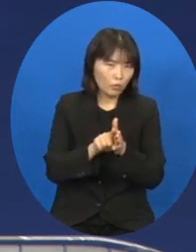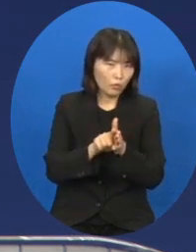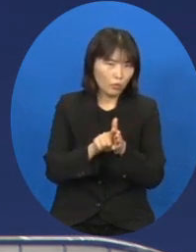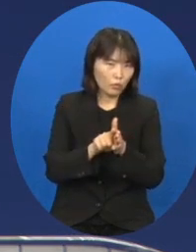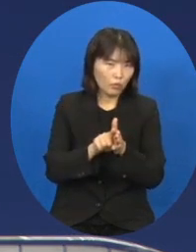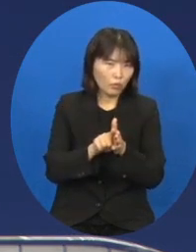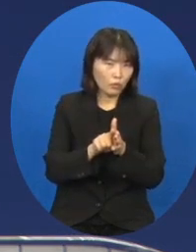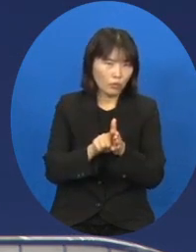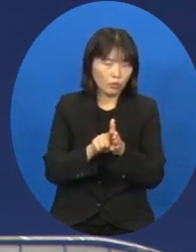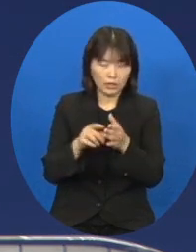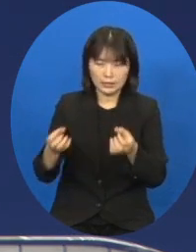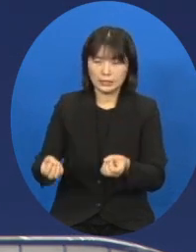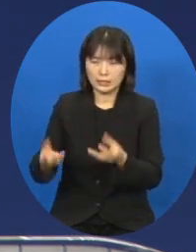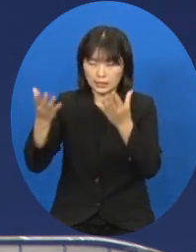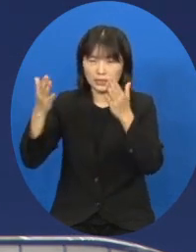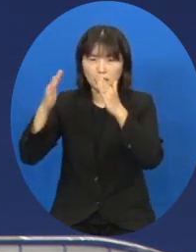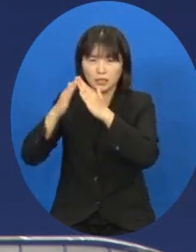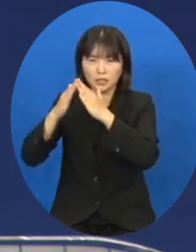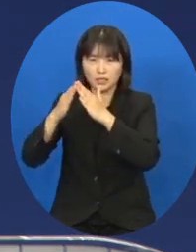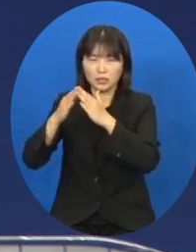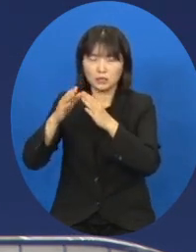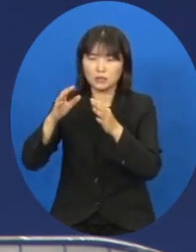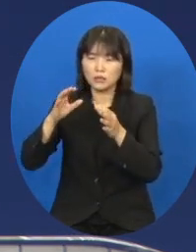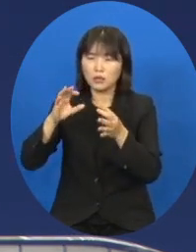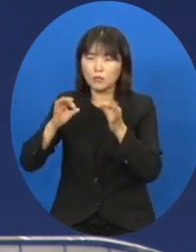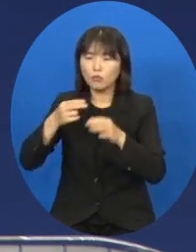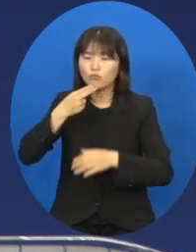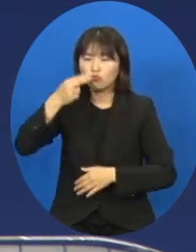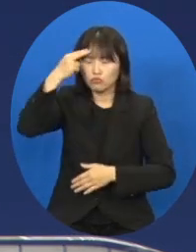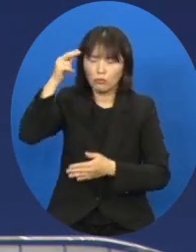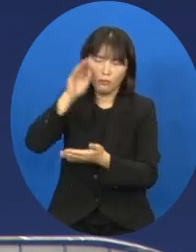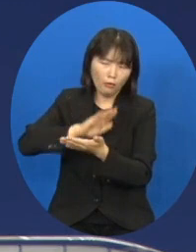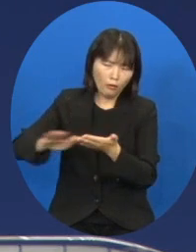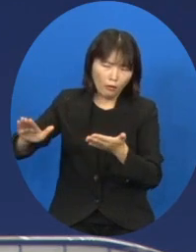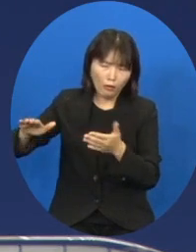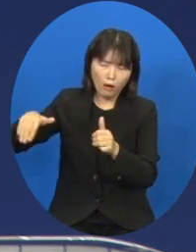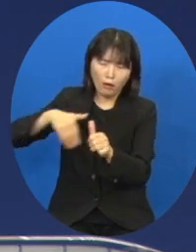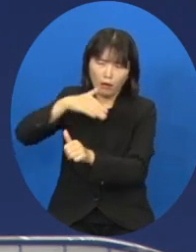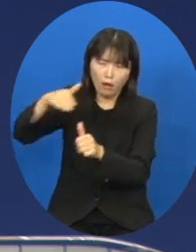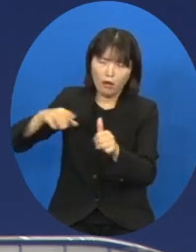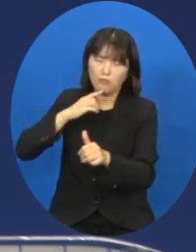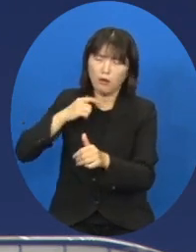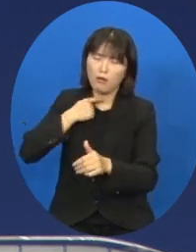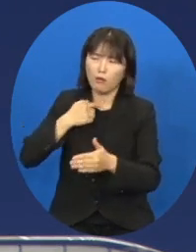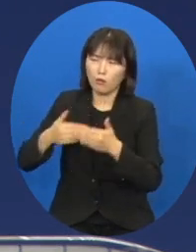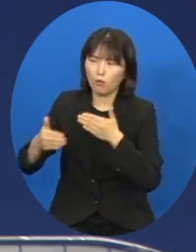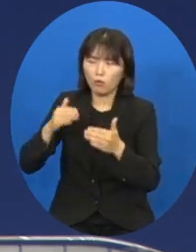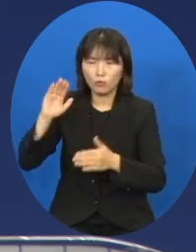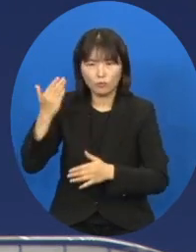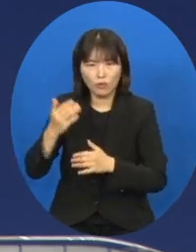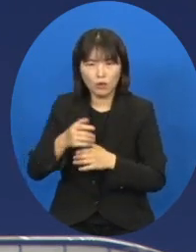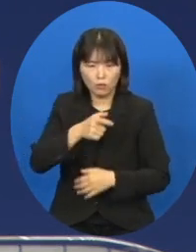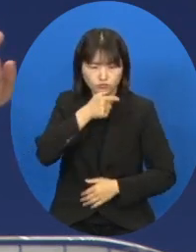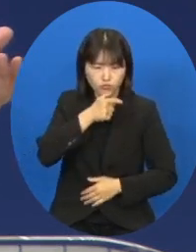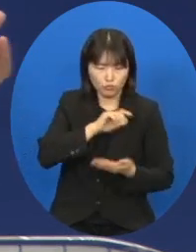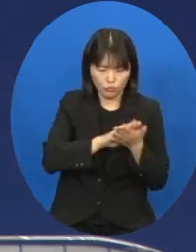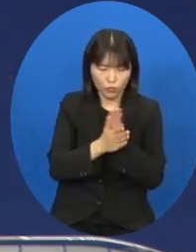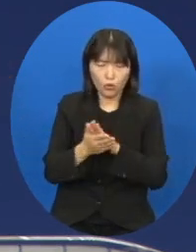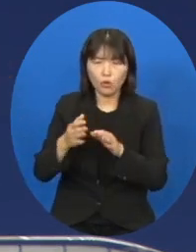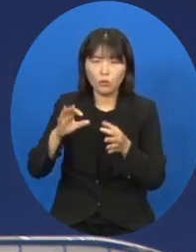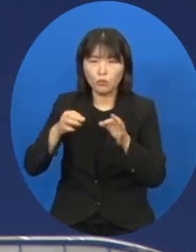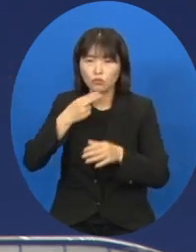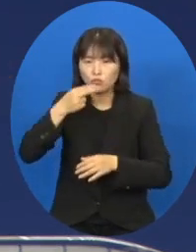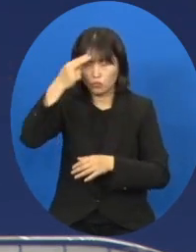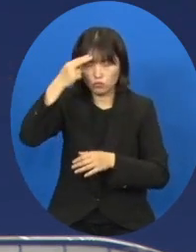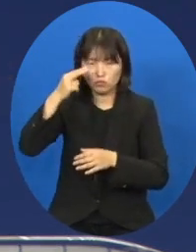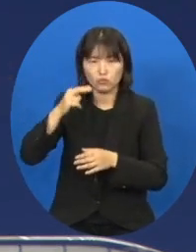마치 잔칫집에 포도주가 떨어진 것 같은 난감한 상황만 경험되지 물이 포도주가 되는 기적을 경험하지